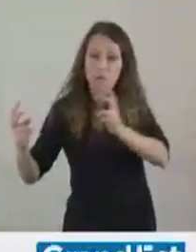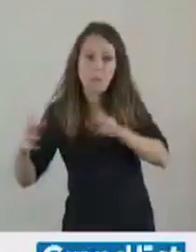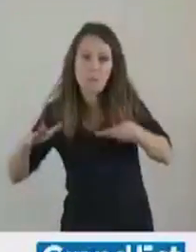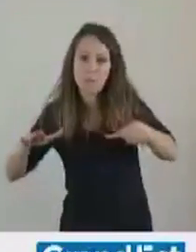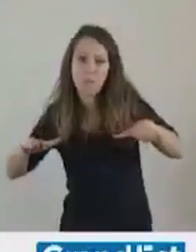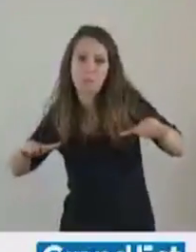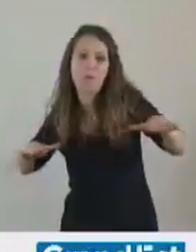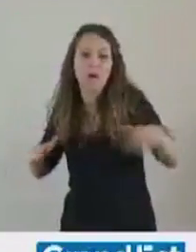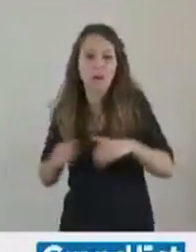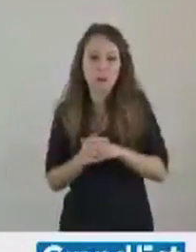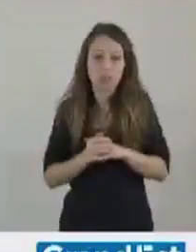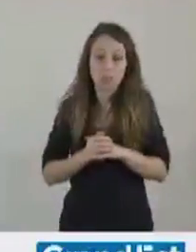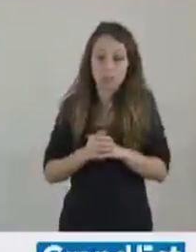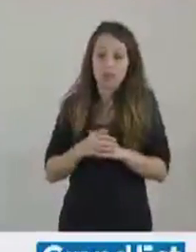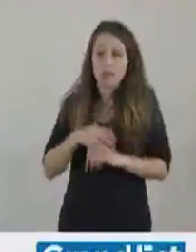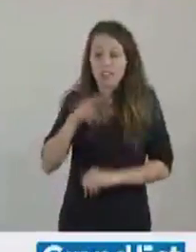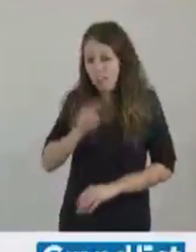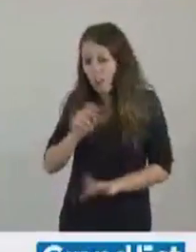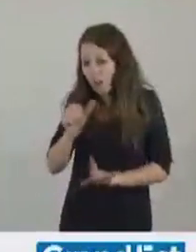1,3 milliard